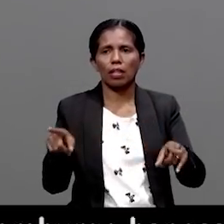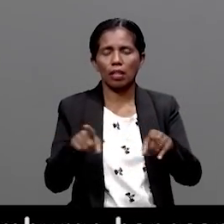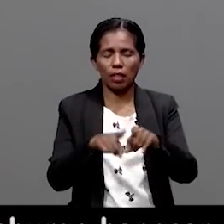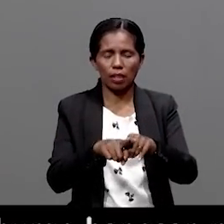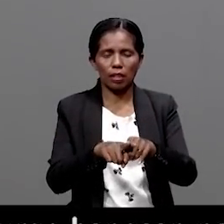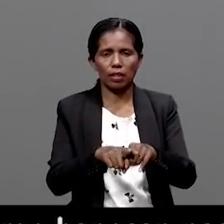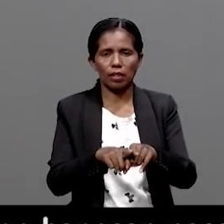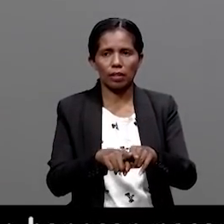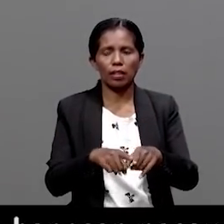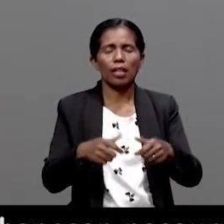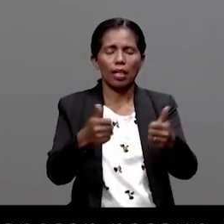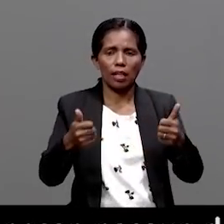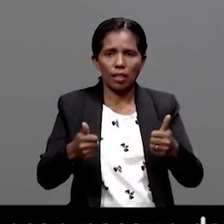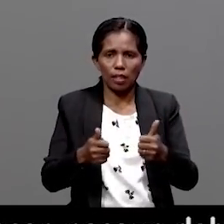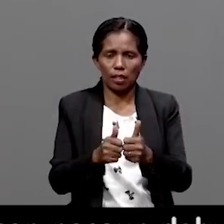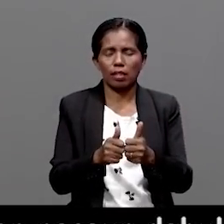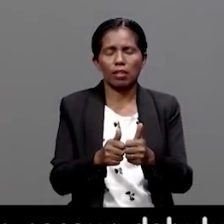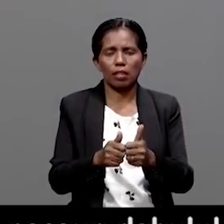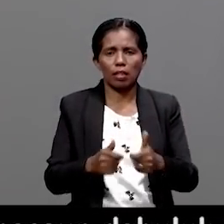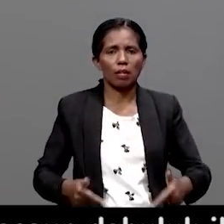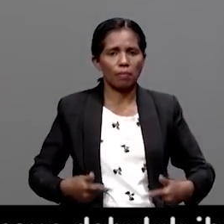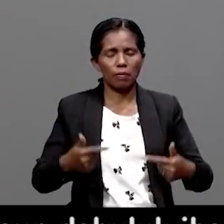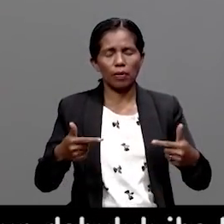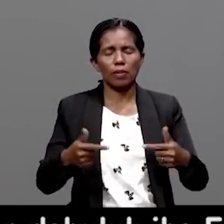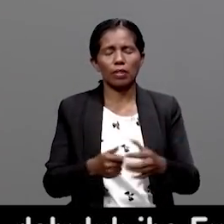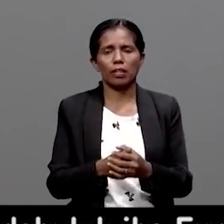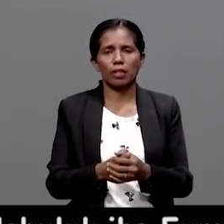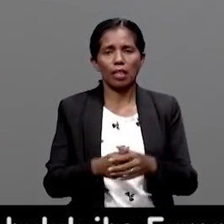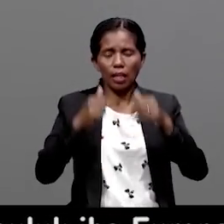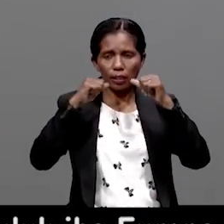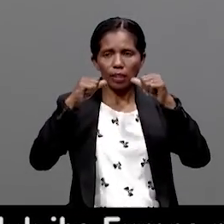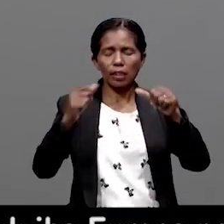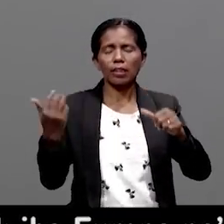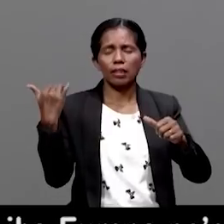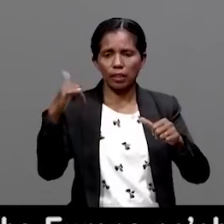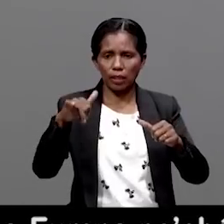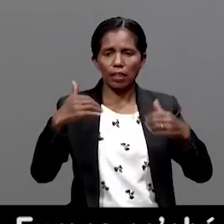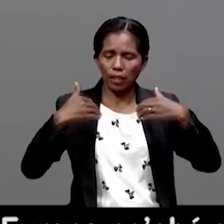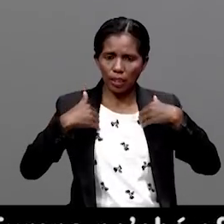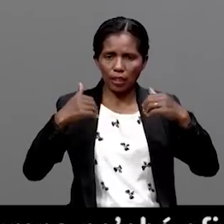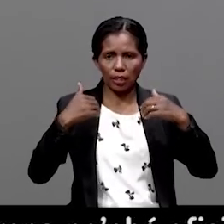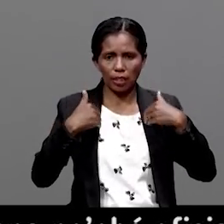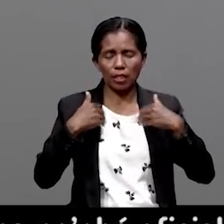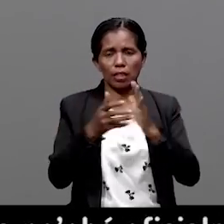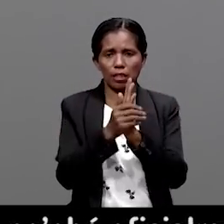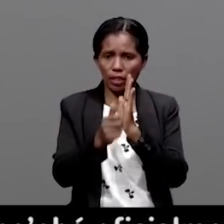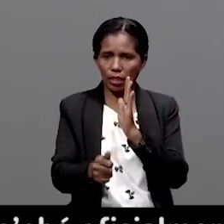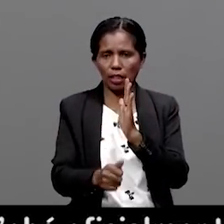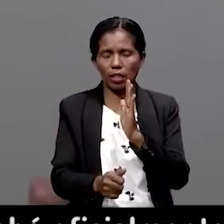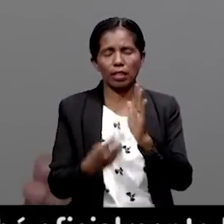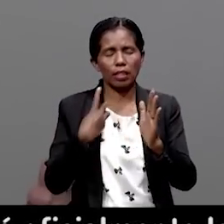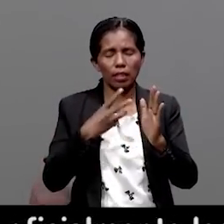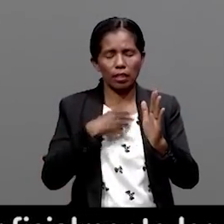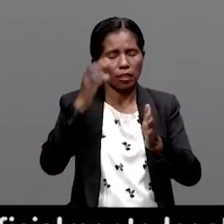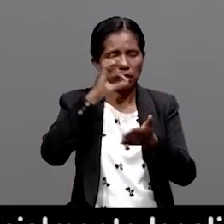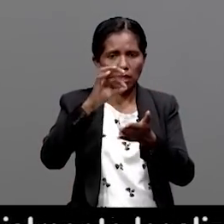zenatu arti moris arti arti artis sirne sira tengki ha kreativitas itni ya sekretaris sekretaris di perpradi